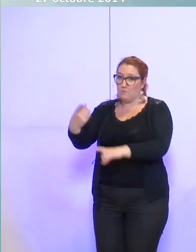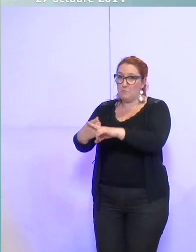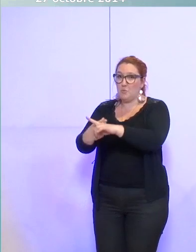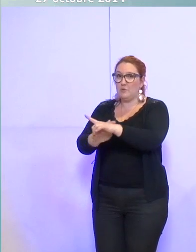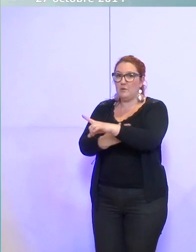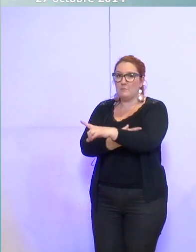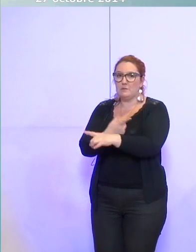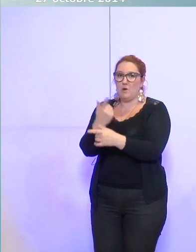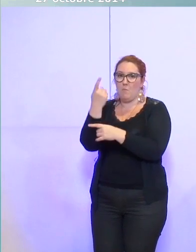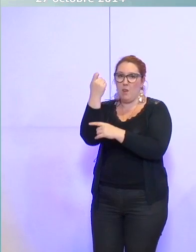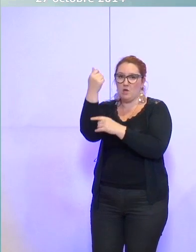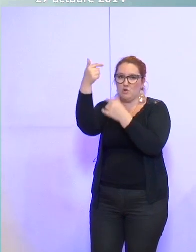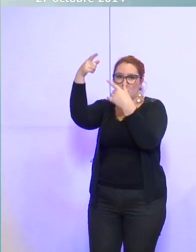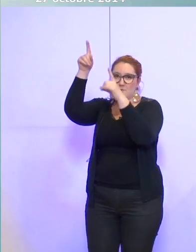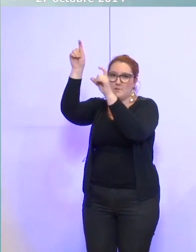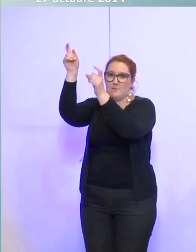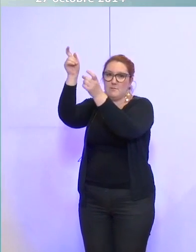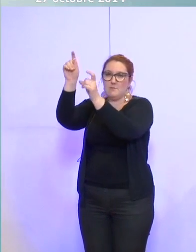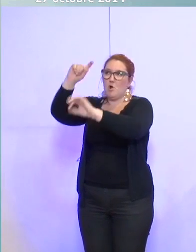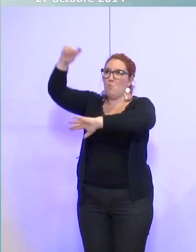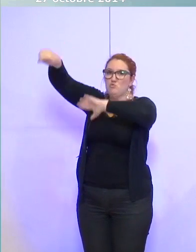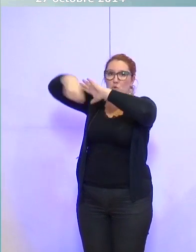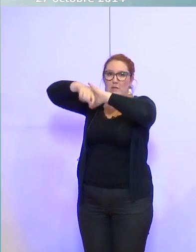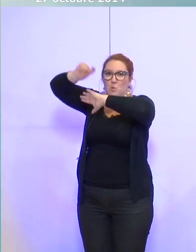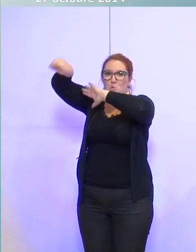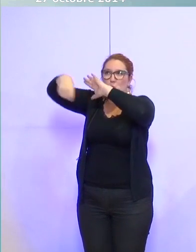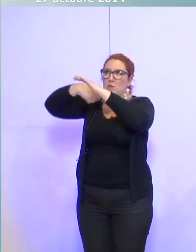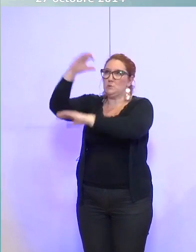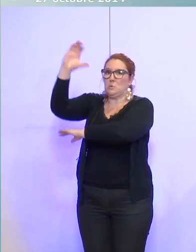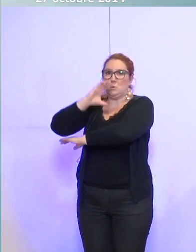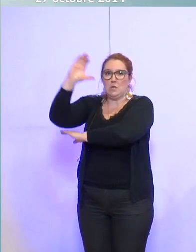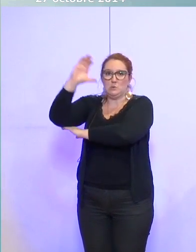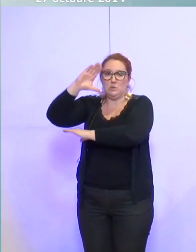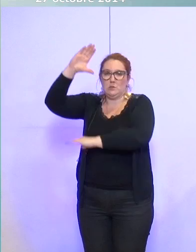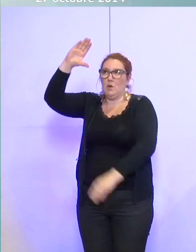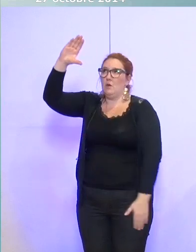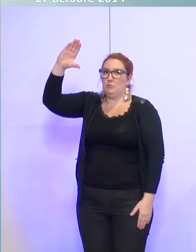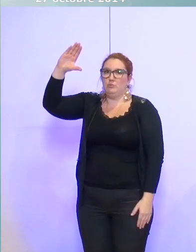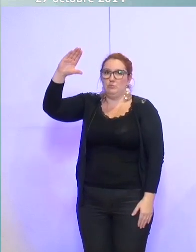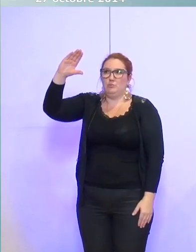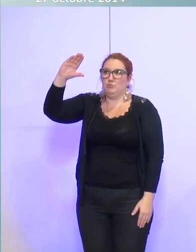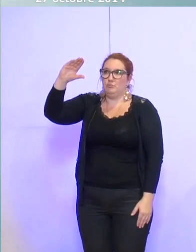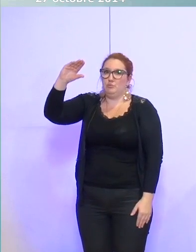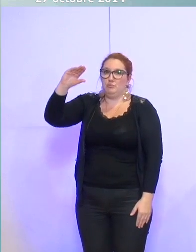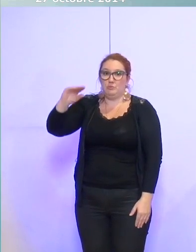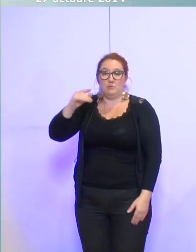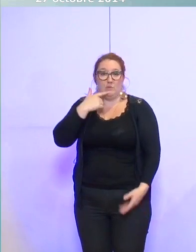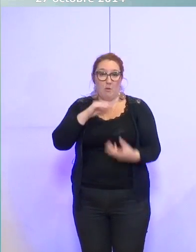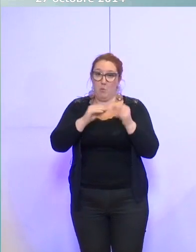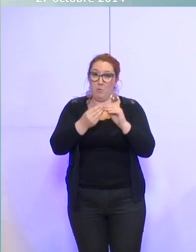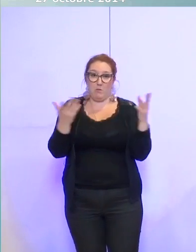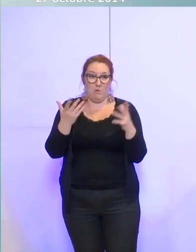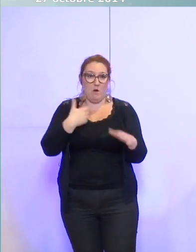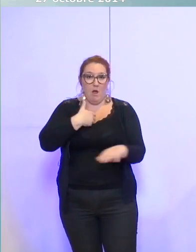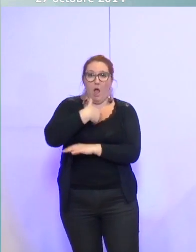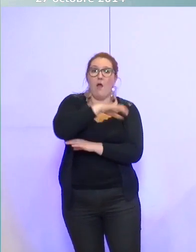contraintes par la réduction des dotations de l'État va finir par poser un problème, une équation insoluble entre la nécessité de maintenir un niveau